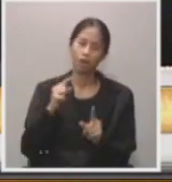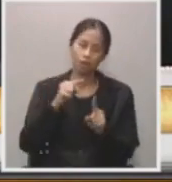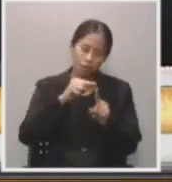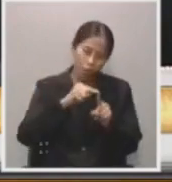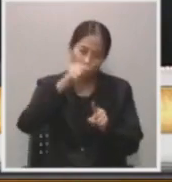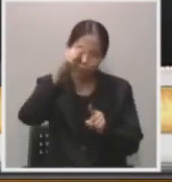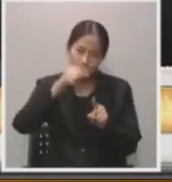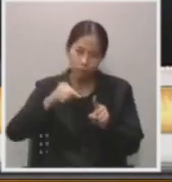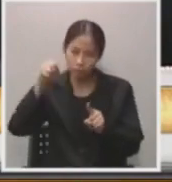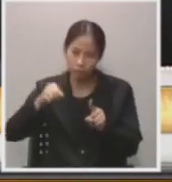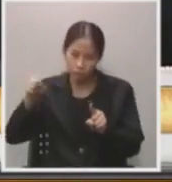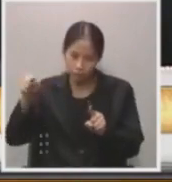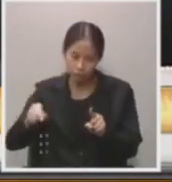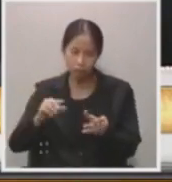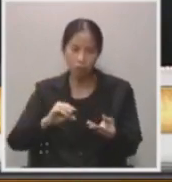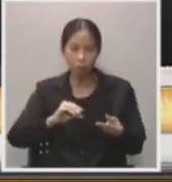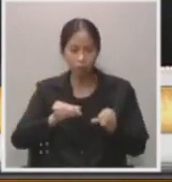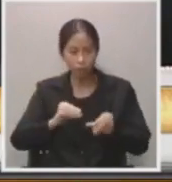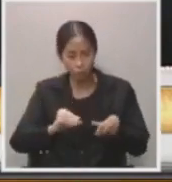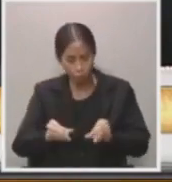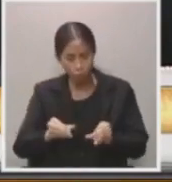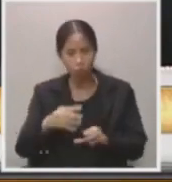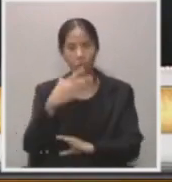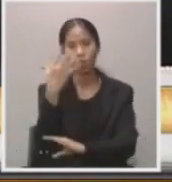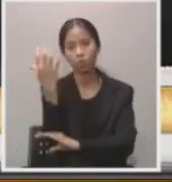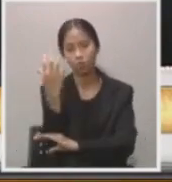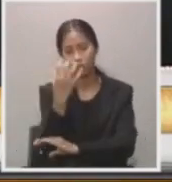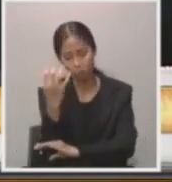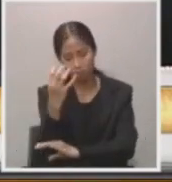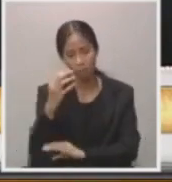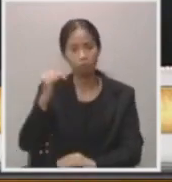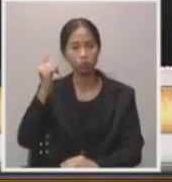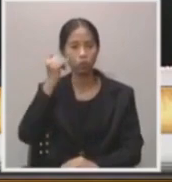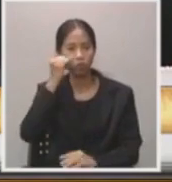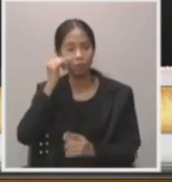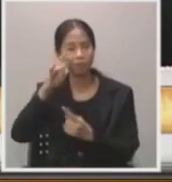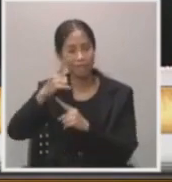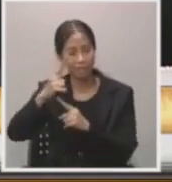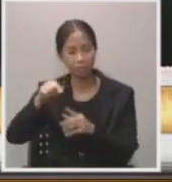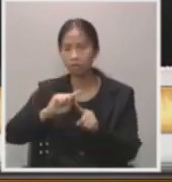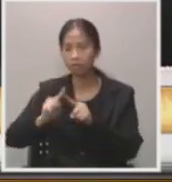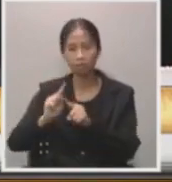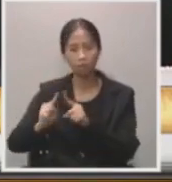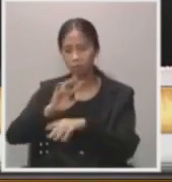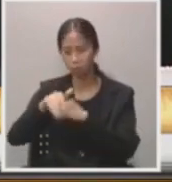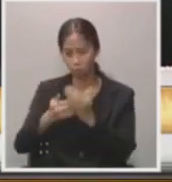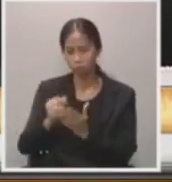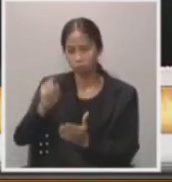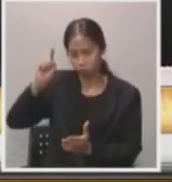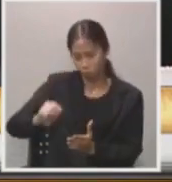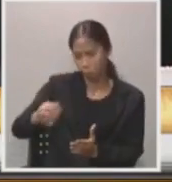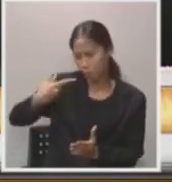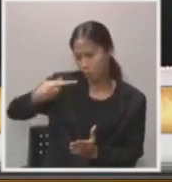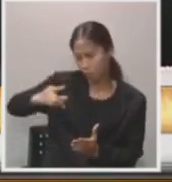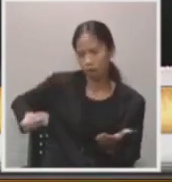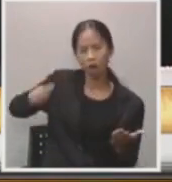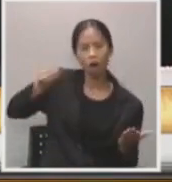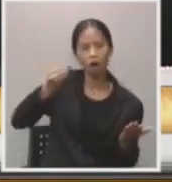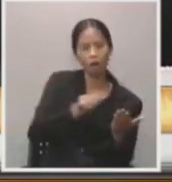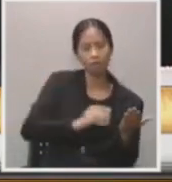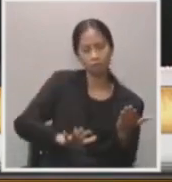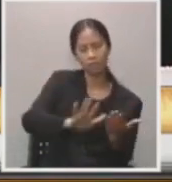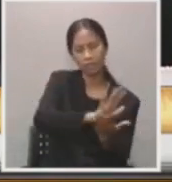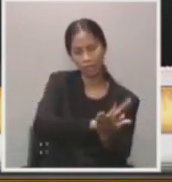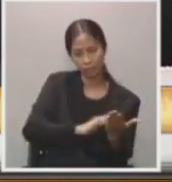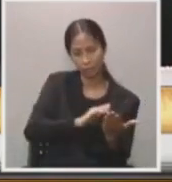ความถี่วิทยุกระจายเสียงโทรทัศน์หรือโทรคมนาคมนั้นควรจะเป็นผลประโยชน์ที่ตกกับประเทศชาติและประ